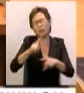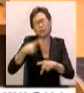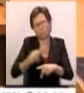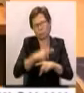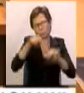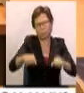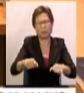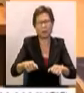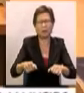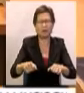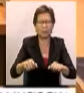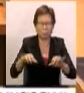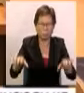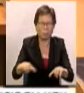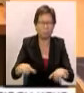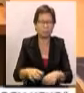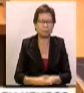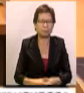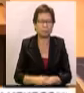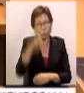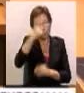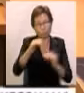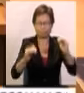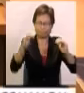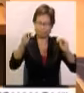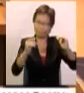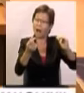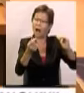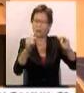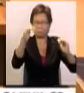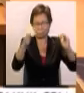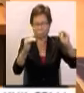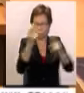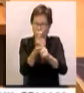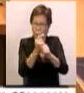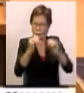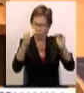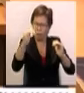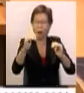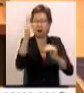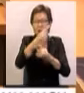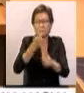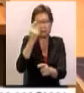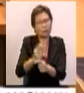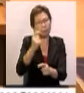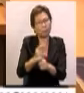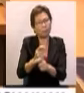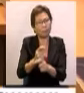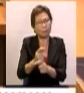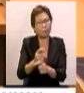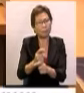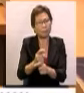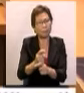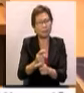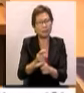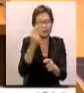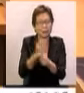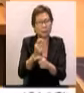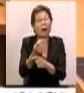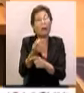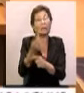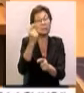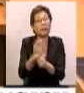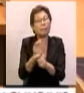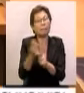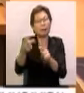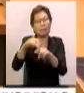Jadi mungkin untuk menstabilkan harga tersebut, kerajaan perlu meletakkan harga, okay, ceiling, harga tetap